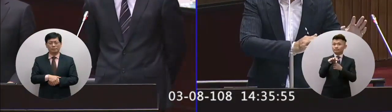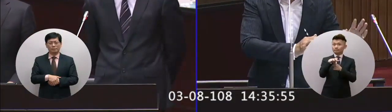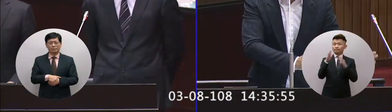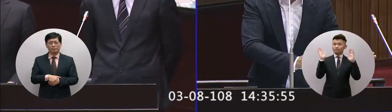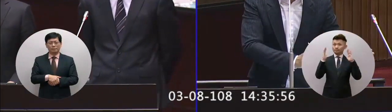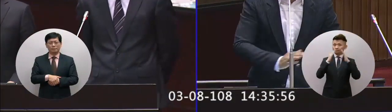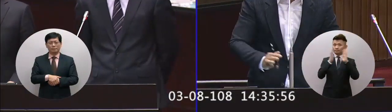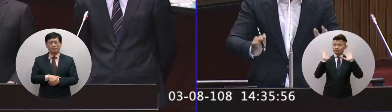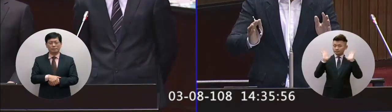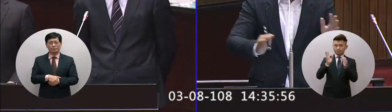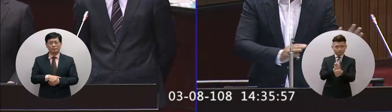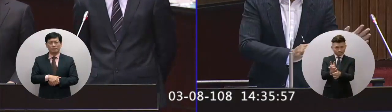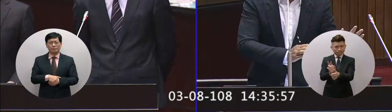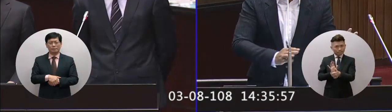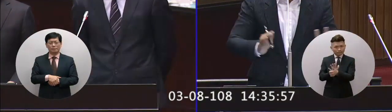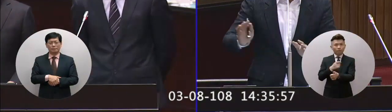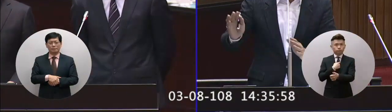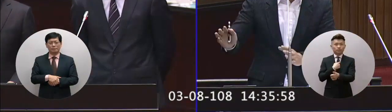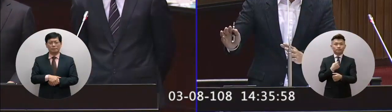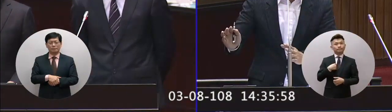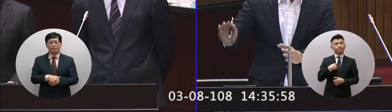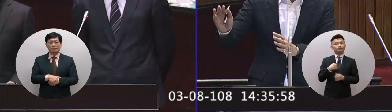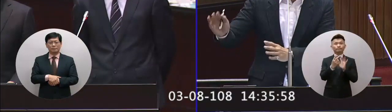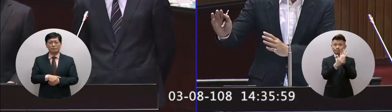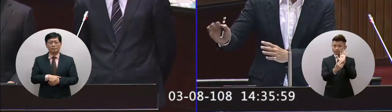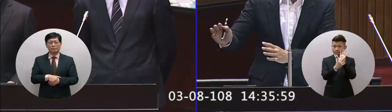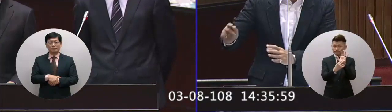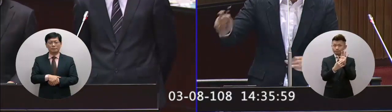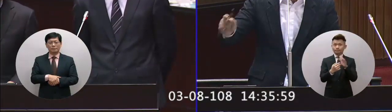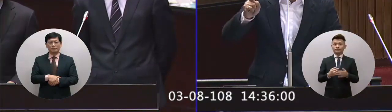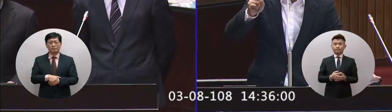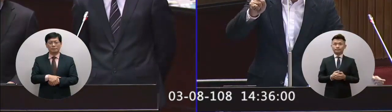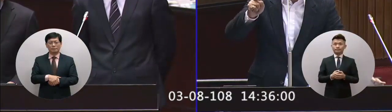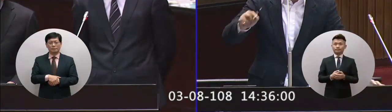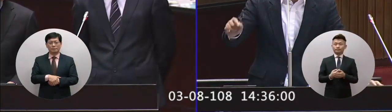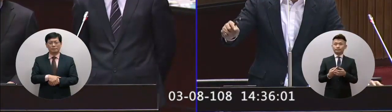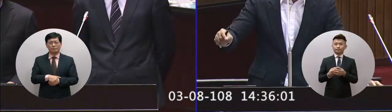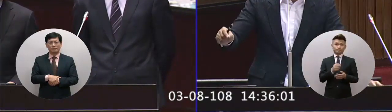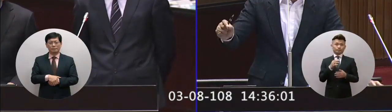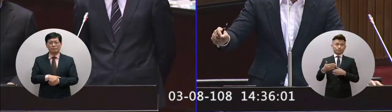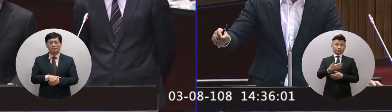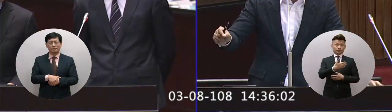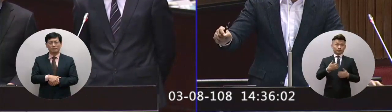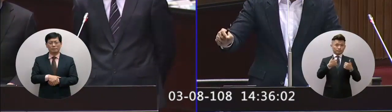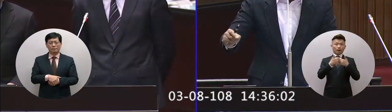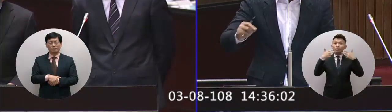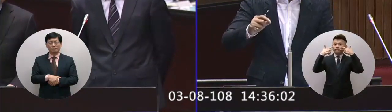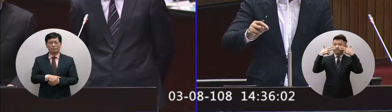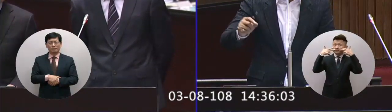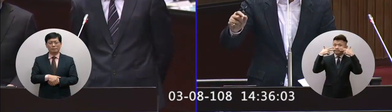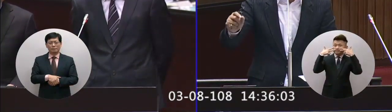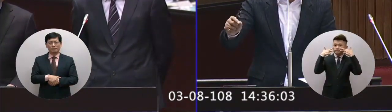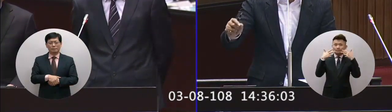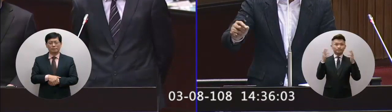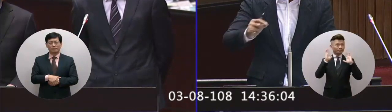席我們來警告來照顧因為我覺得比論一個人現在通關的頂議議會原住民的主路他的